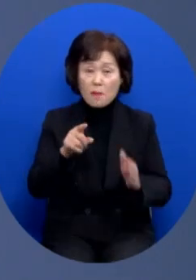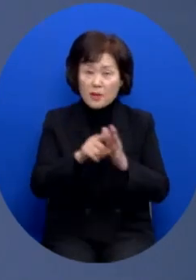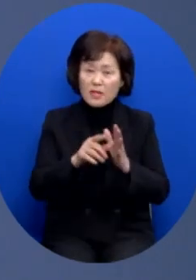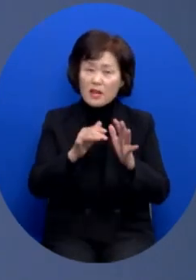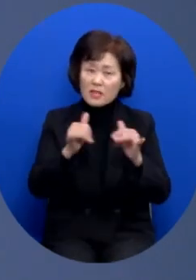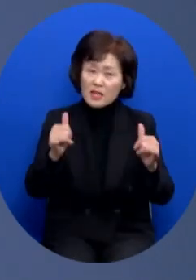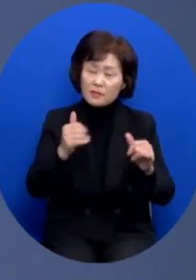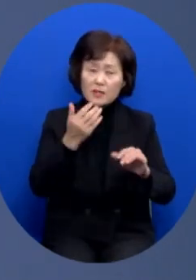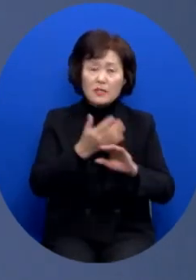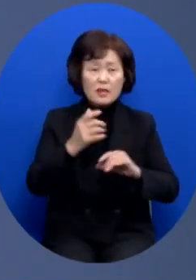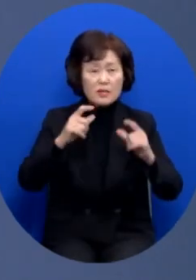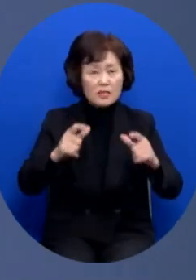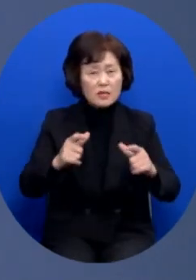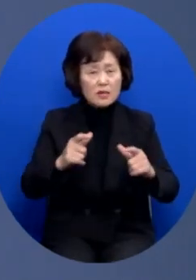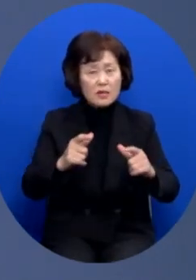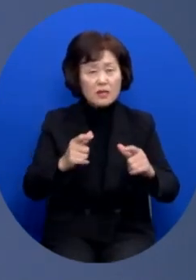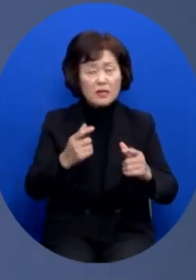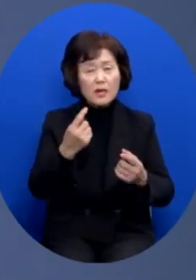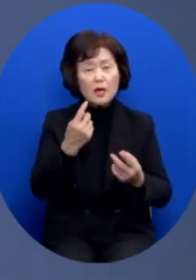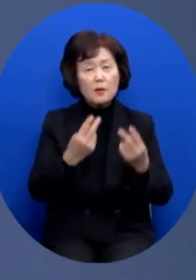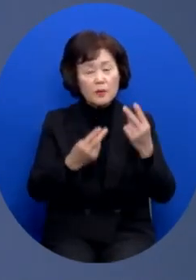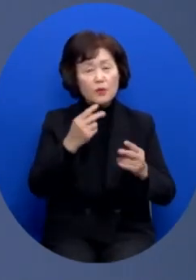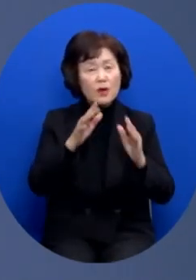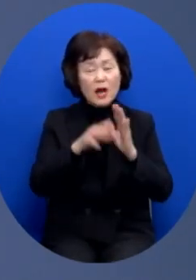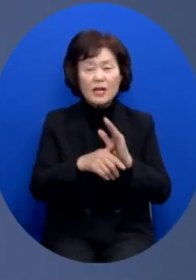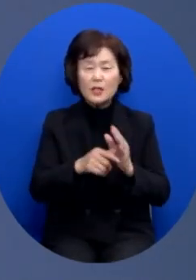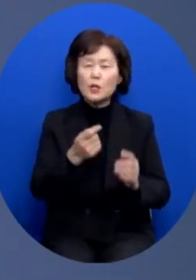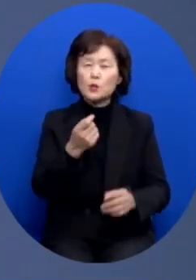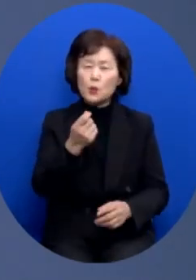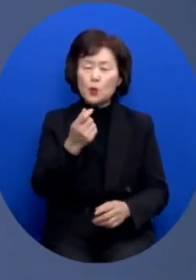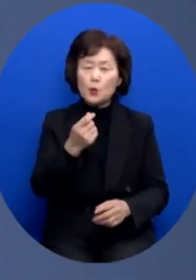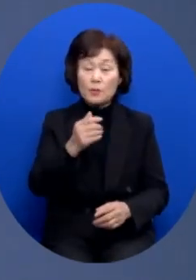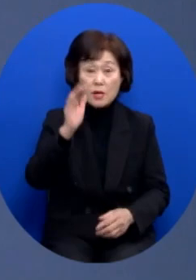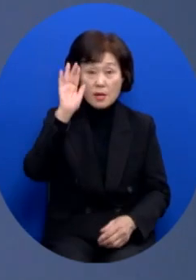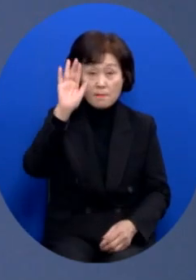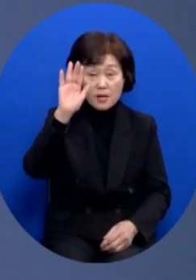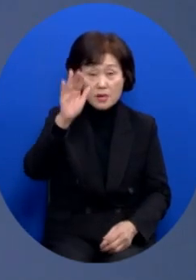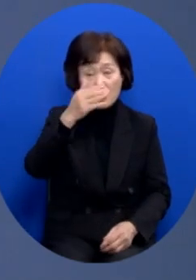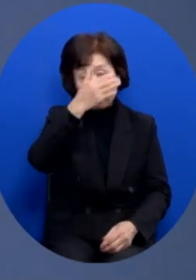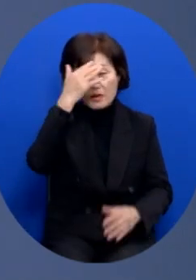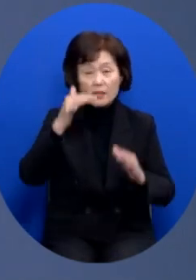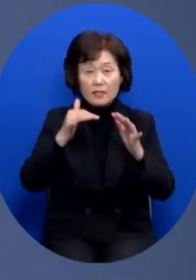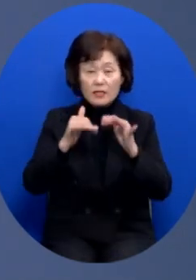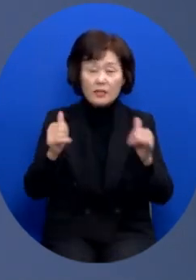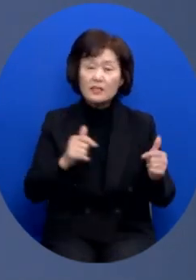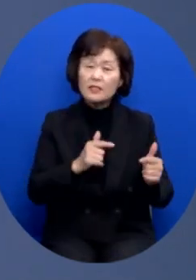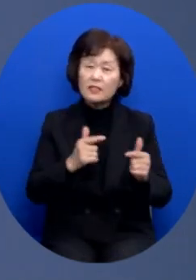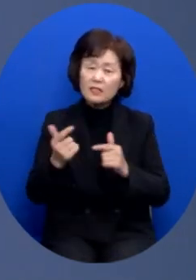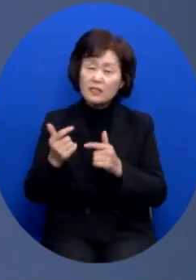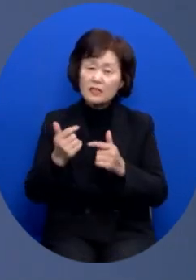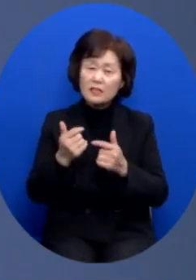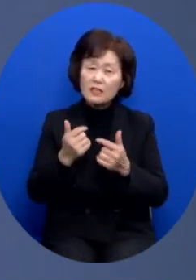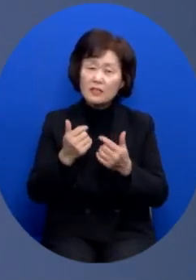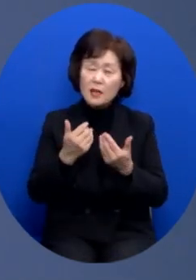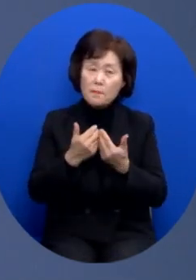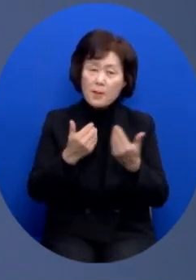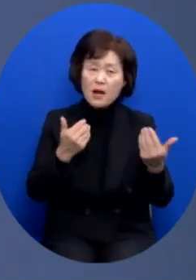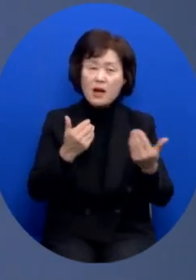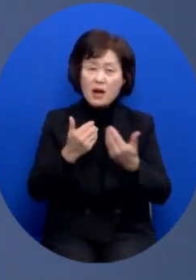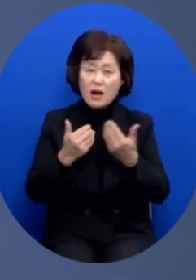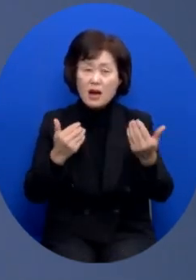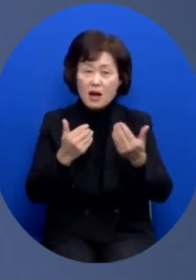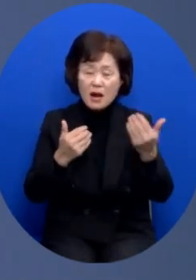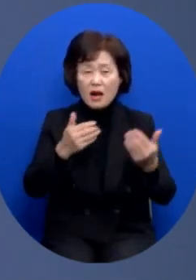비해서 많이 떨어지고 있고 미래 세대인 청년들이 하나둘씩 떠나가면서 점점